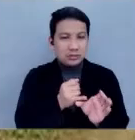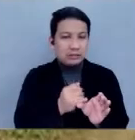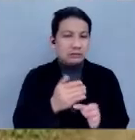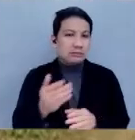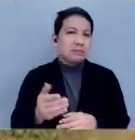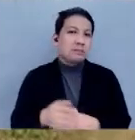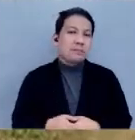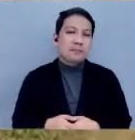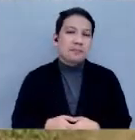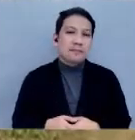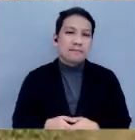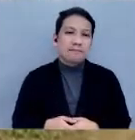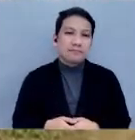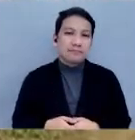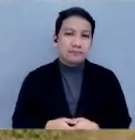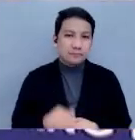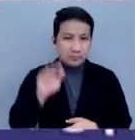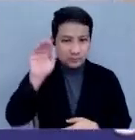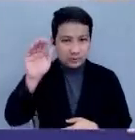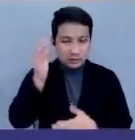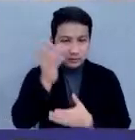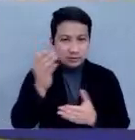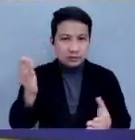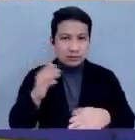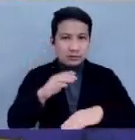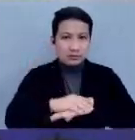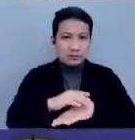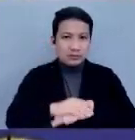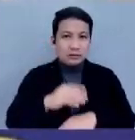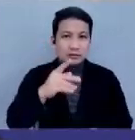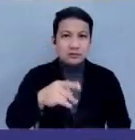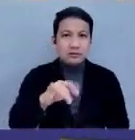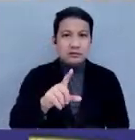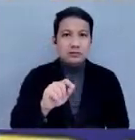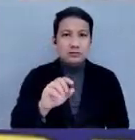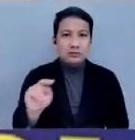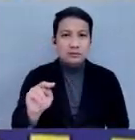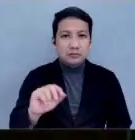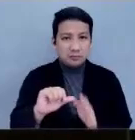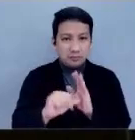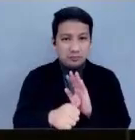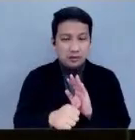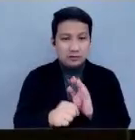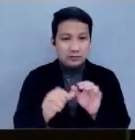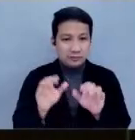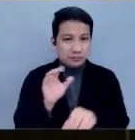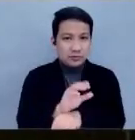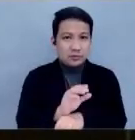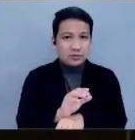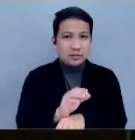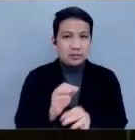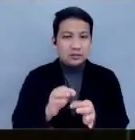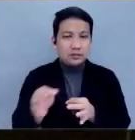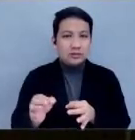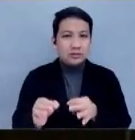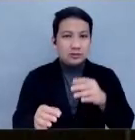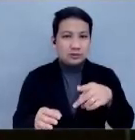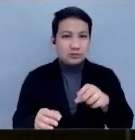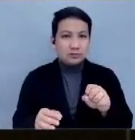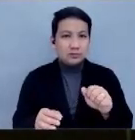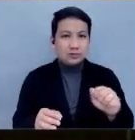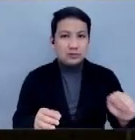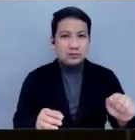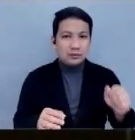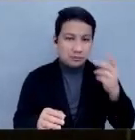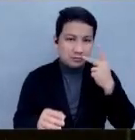Kung protesta naman ang banta ng piston kapag ipinilit ang deadline sa consolidation, ang pasang Mazda naman walang nakikitang masama